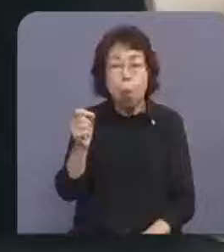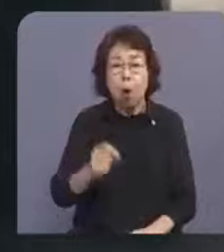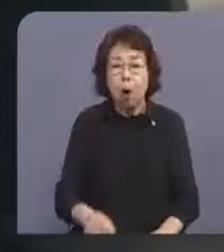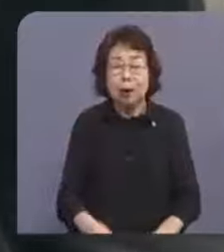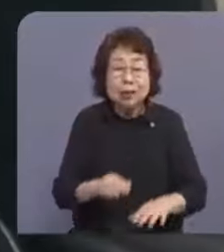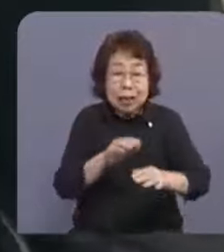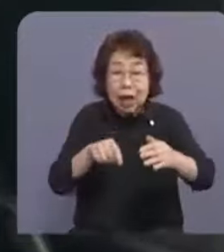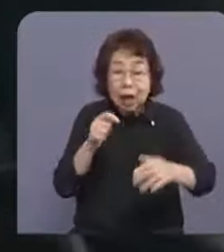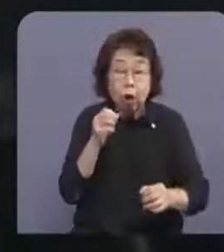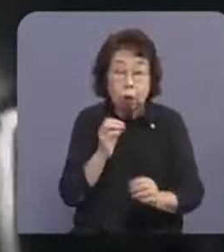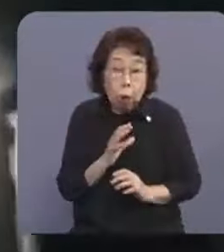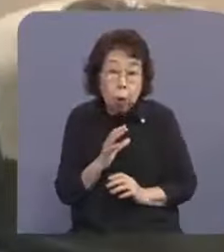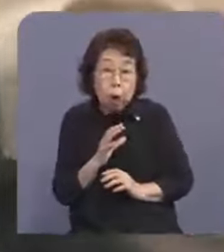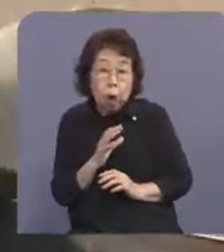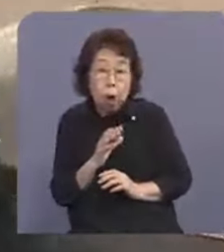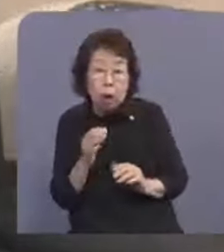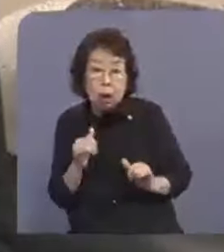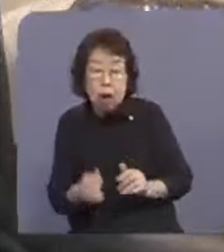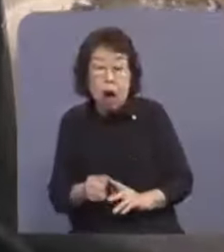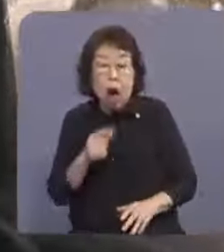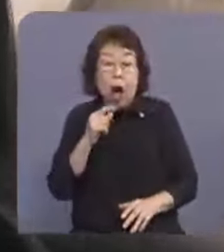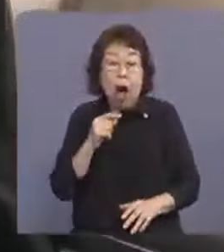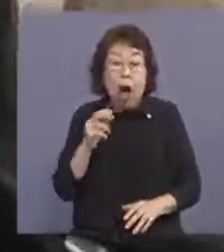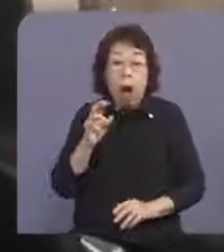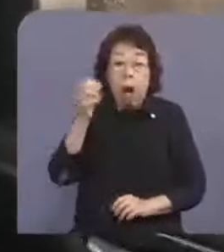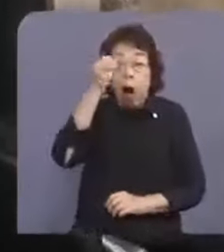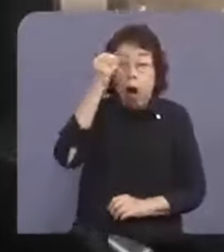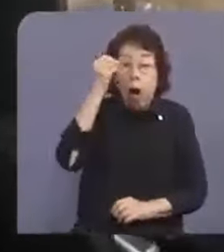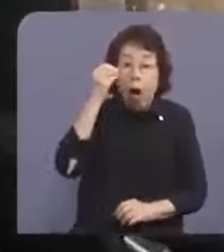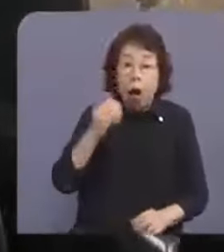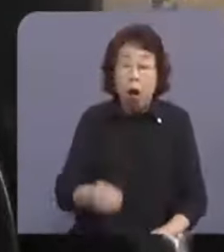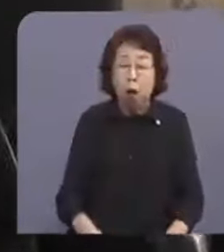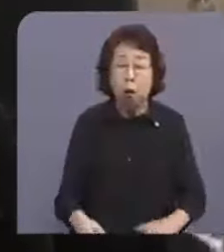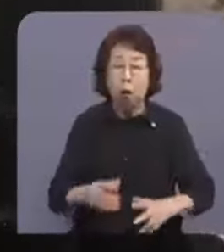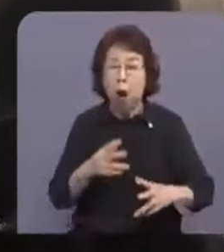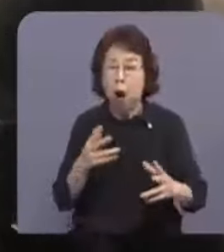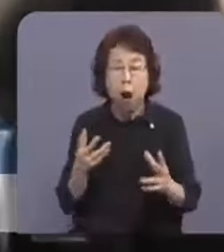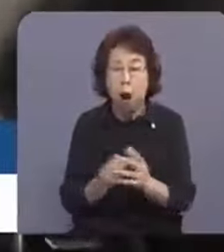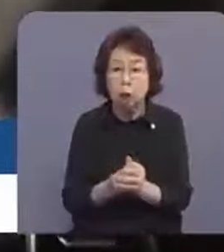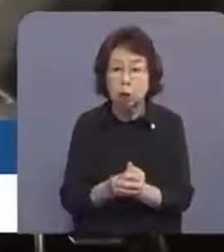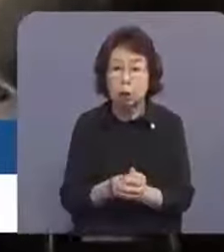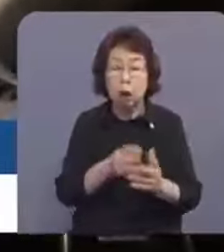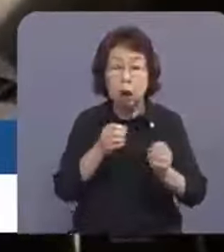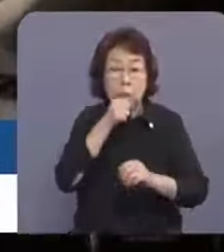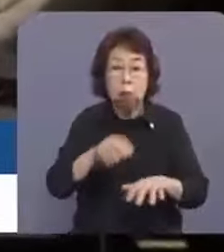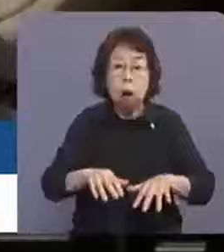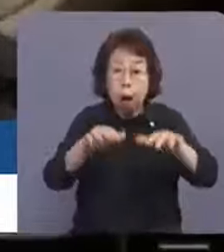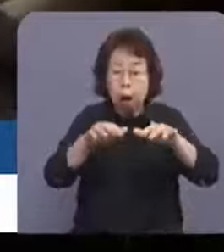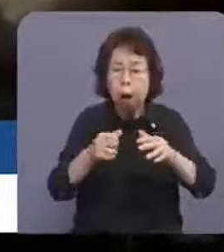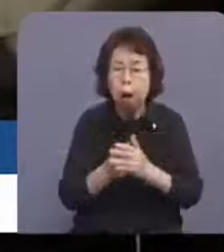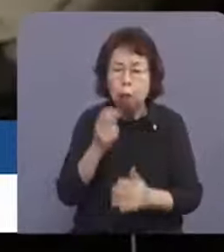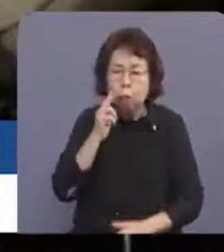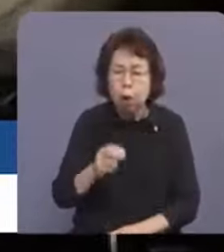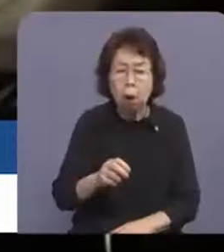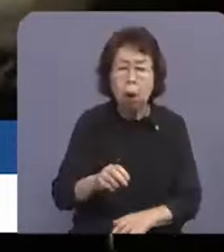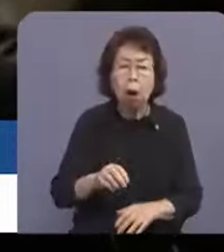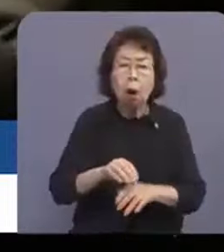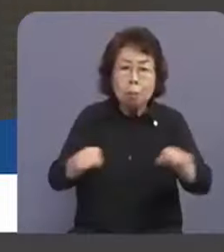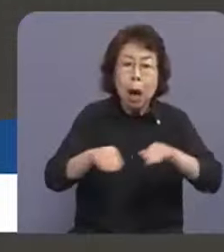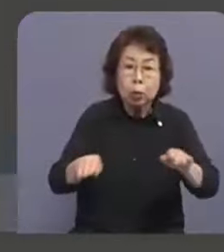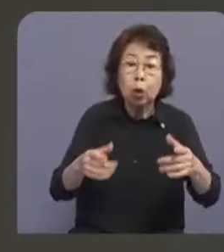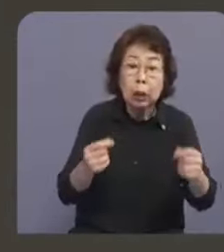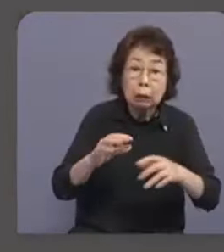차 안에선 놀란 사람들이 입을 다물지 못합니다. 완전히 다 침수돼가지고 무슨 파도가 나는 줄